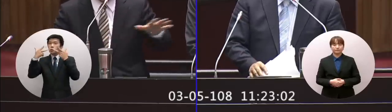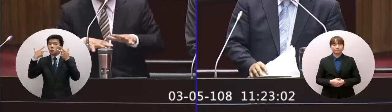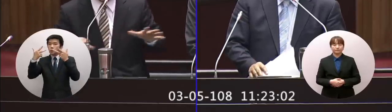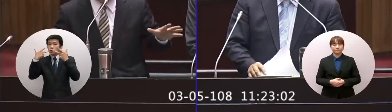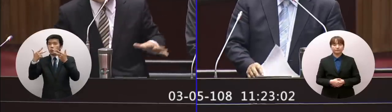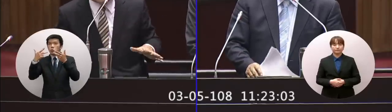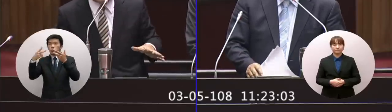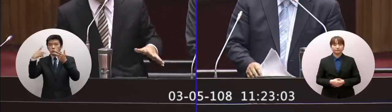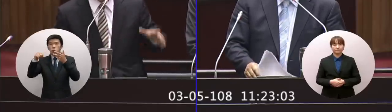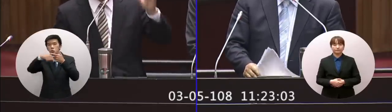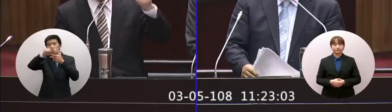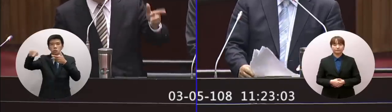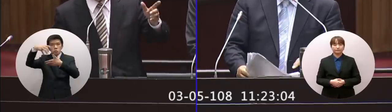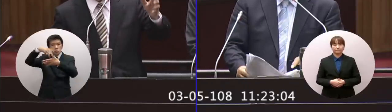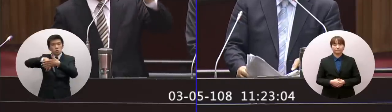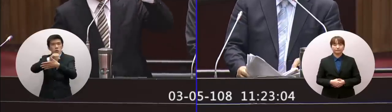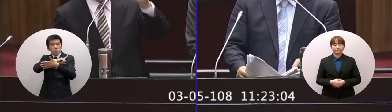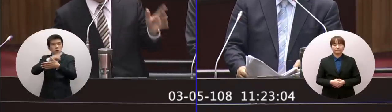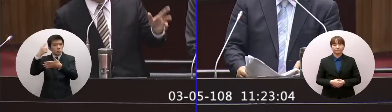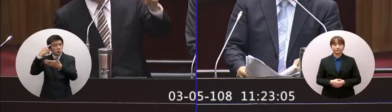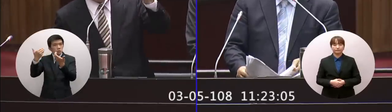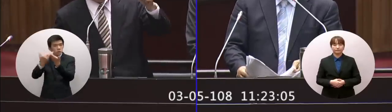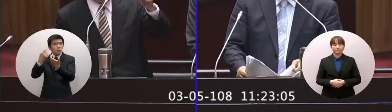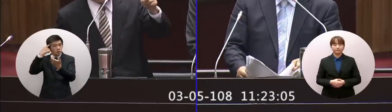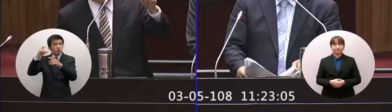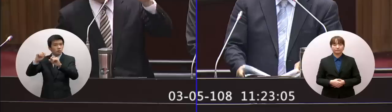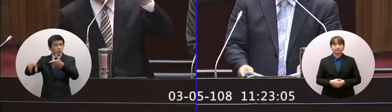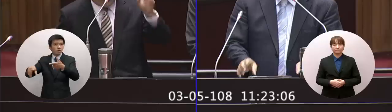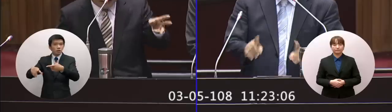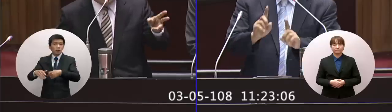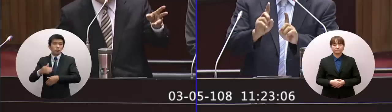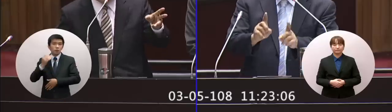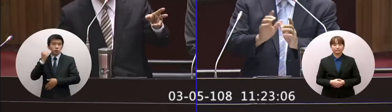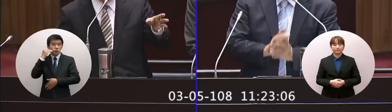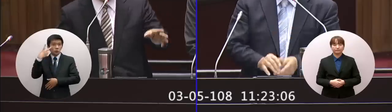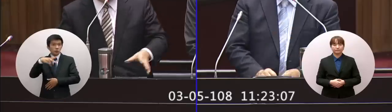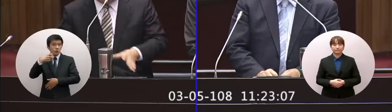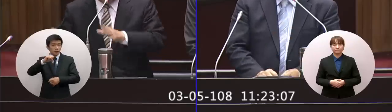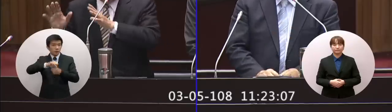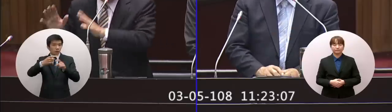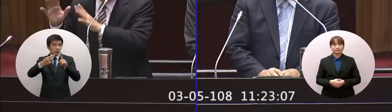其他不同的意见，所以如何增加这个人力，